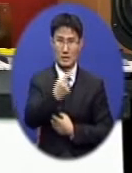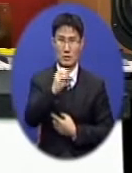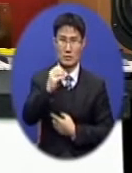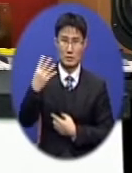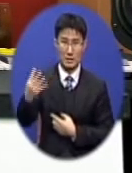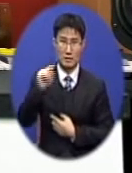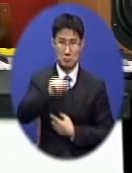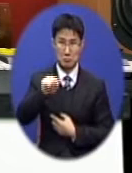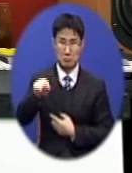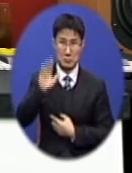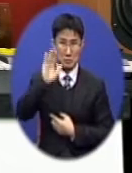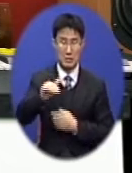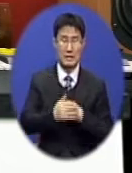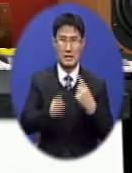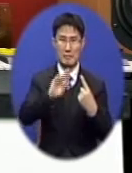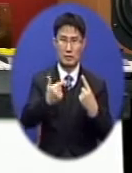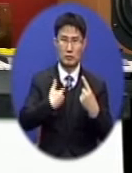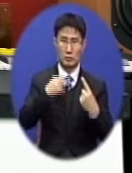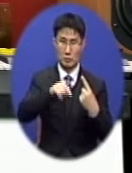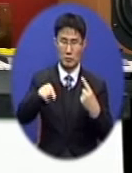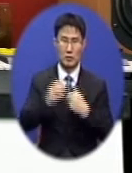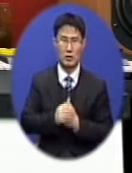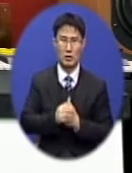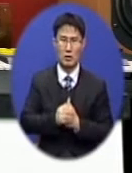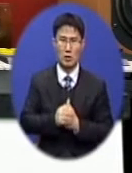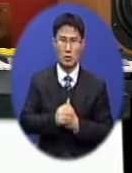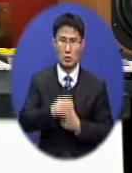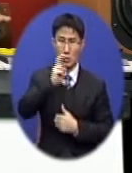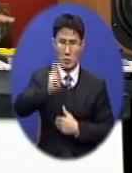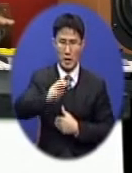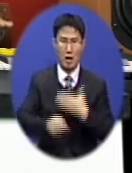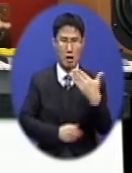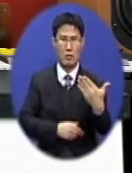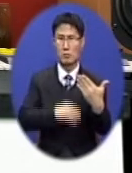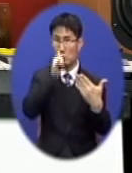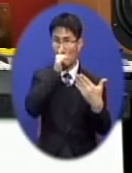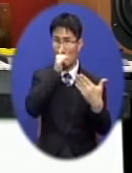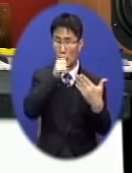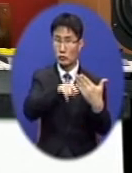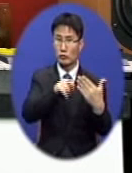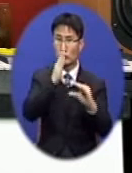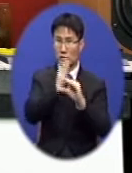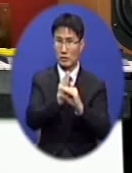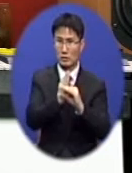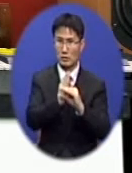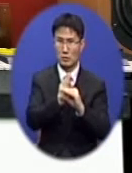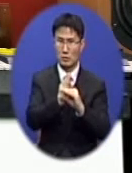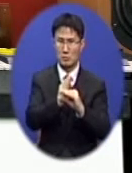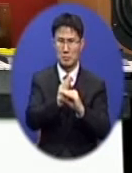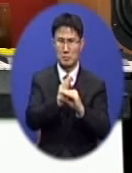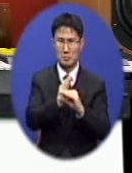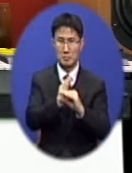060608-1004번을 누르시고 예. 1번을 누르시면 9곡의 곡이 쫙 나옵니다. 네. 그중에